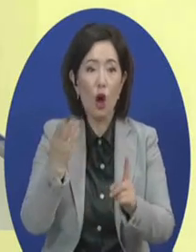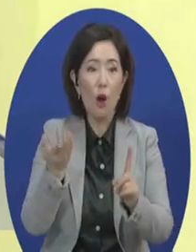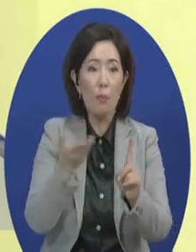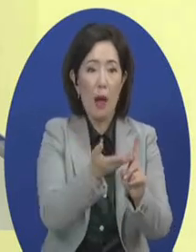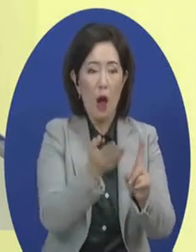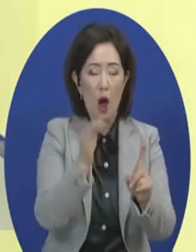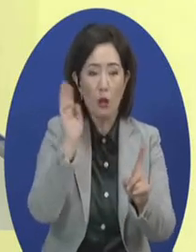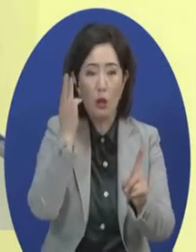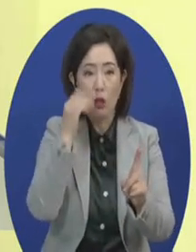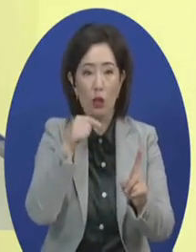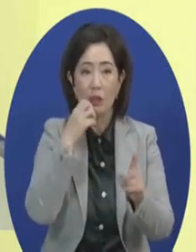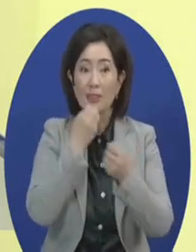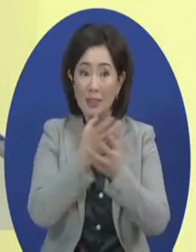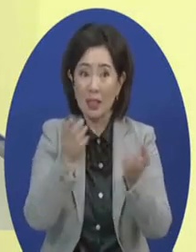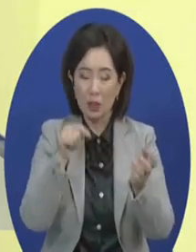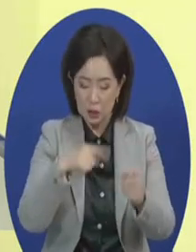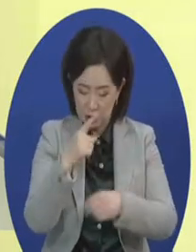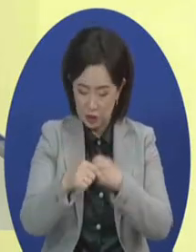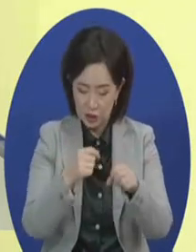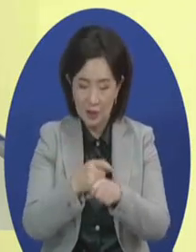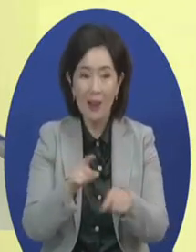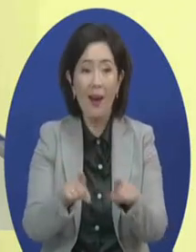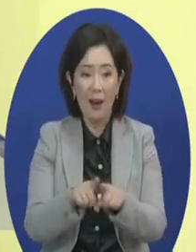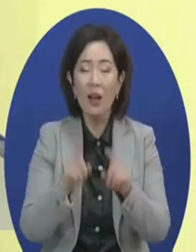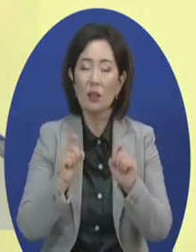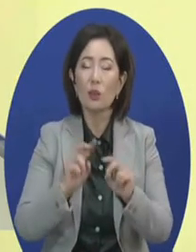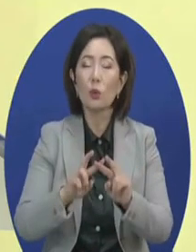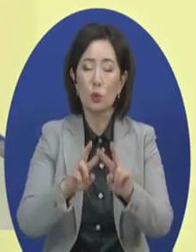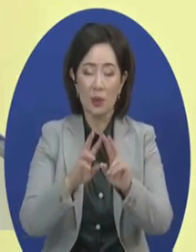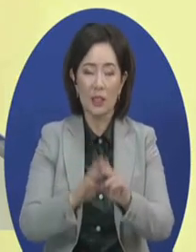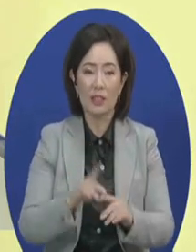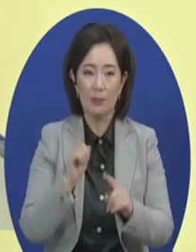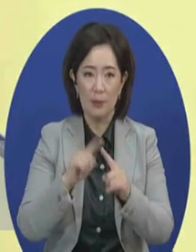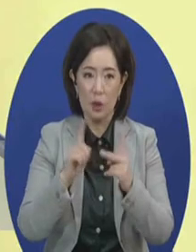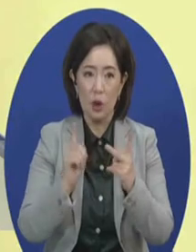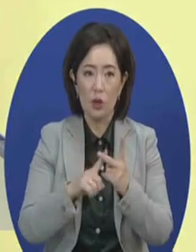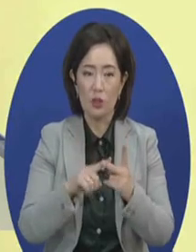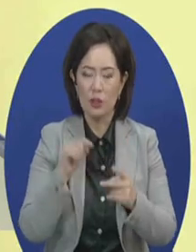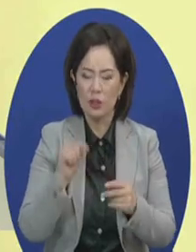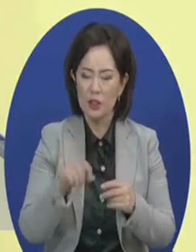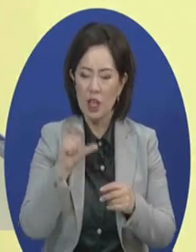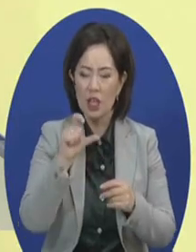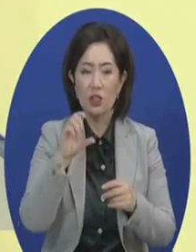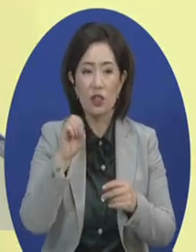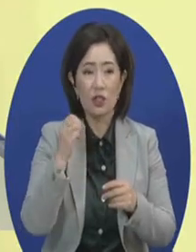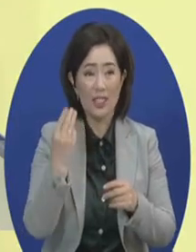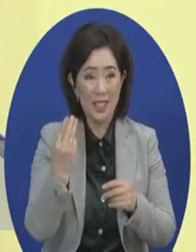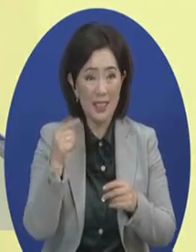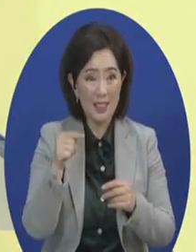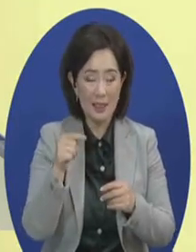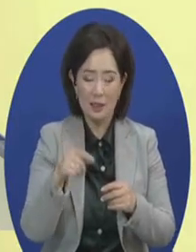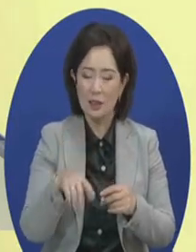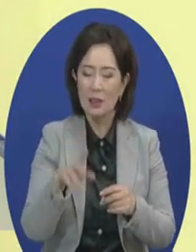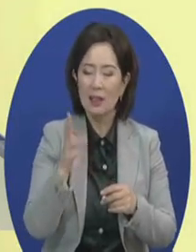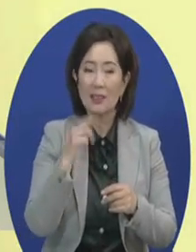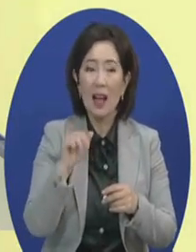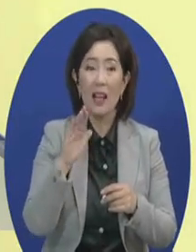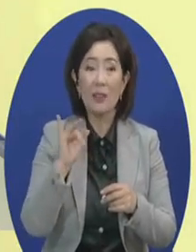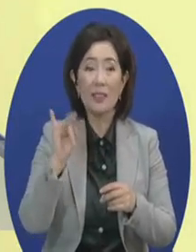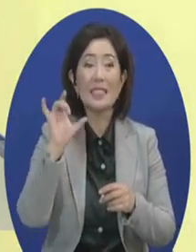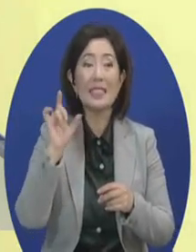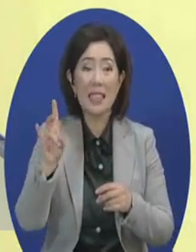нийт тод нээлттэй зарладаг. Энэ жил бол энэ мандаа хэвийн үргэлжил нь. Мөн бас энэ жилийн үед бид нар эсэлтийн ерөнхий шалгалтын даалгаврын санг бас